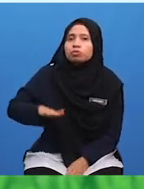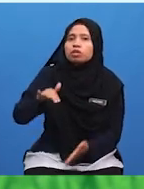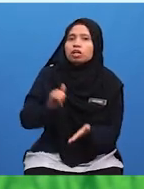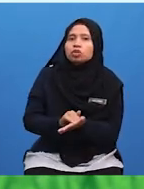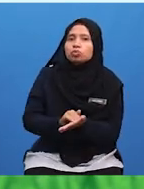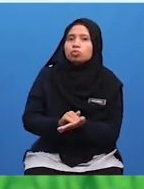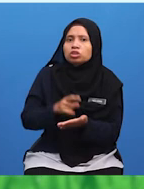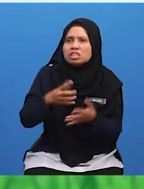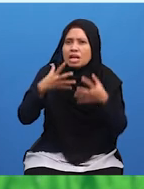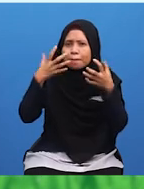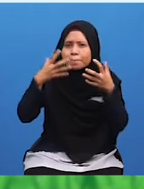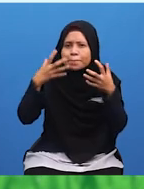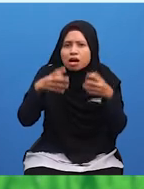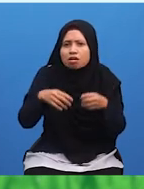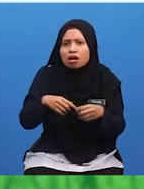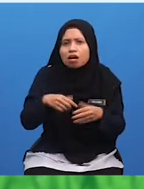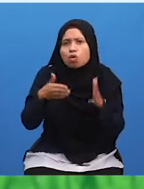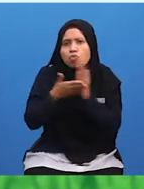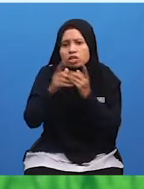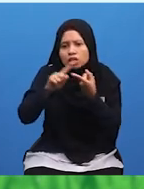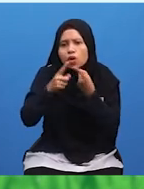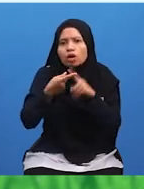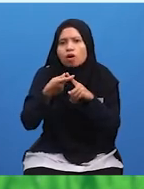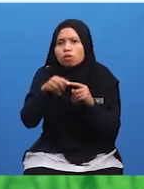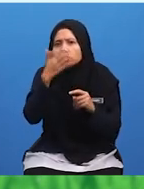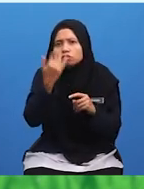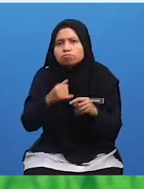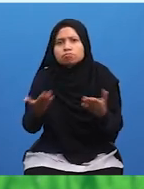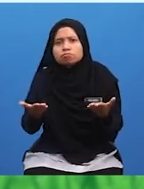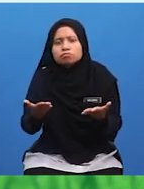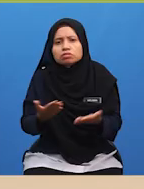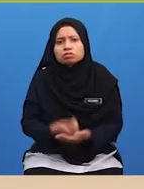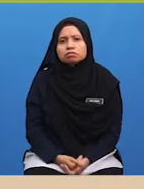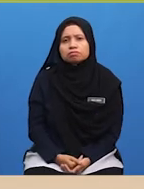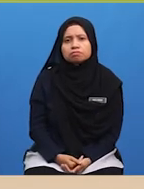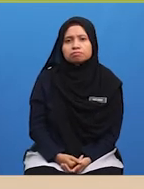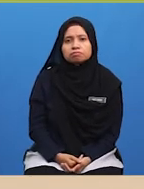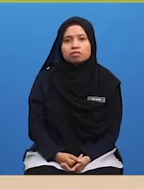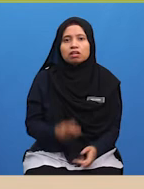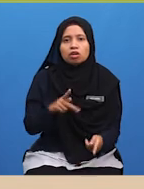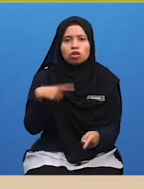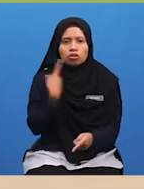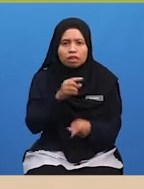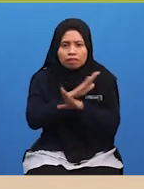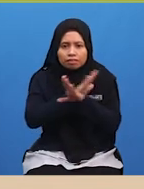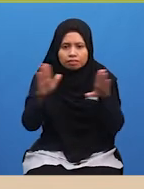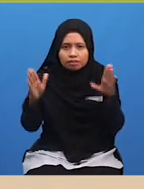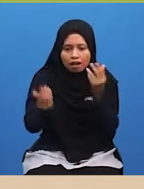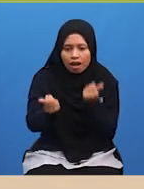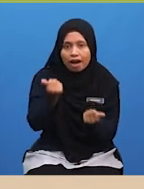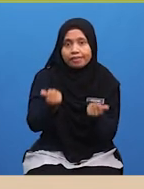Budak itu dimarahi oleh kawan-kawannya. Ya, kalau kita